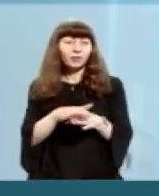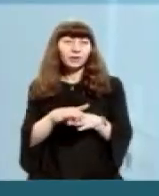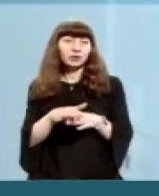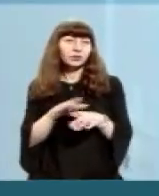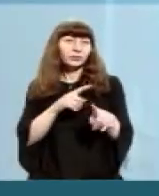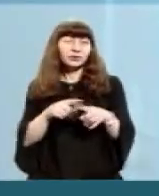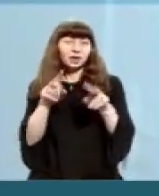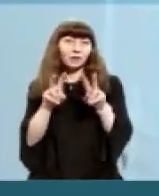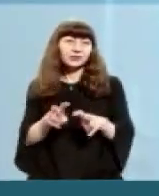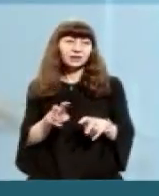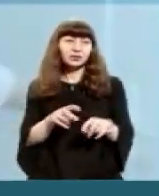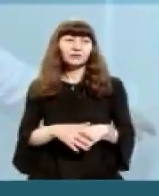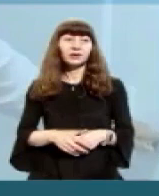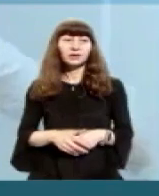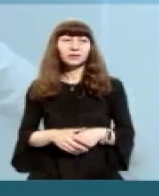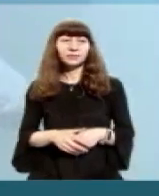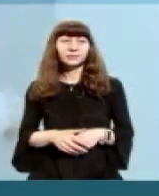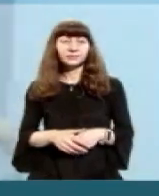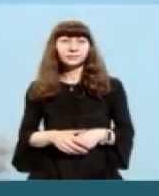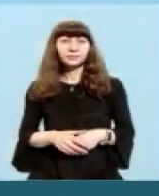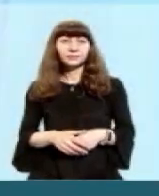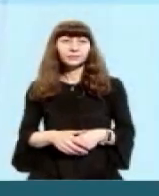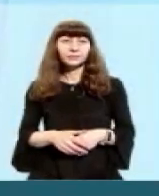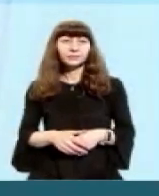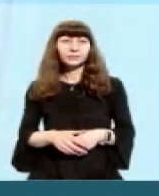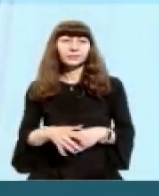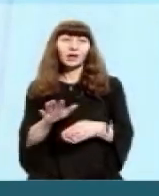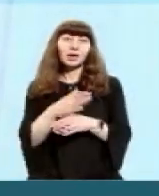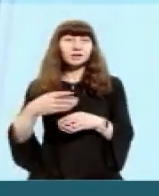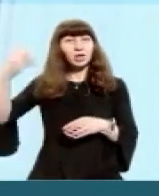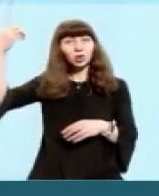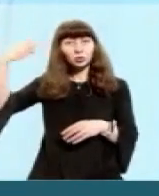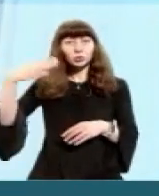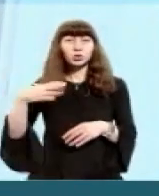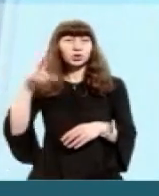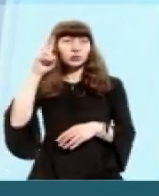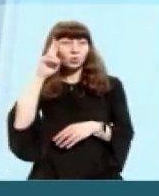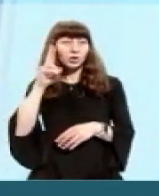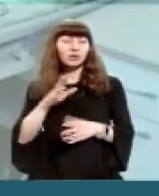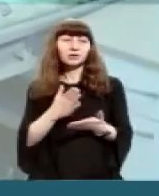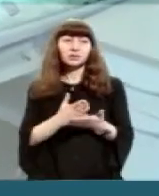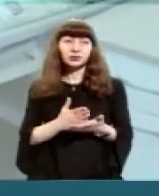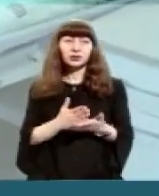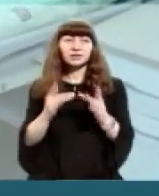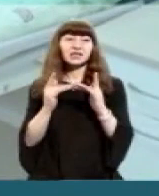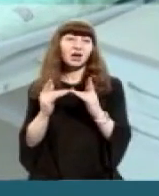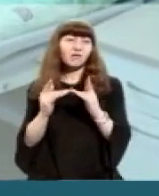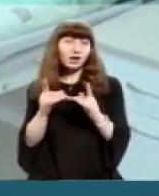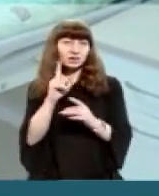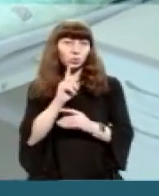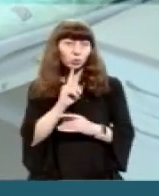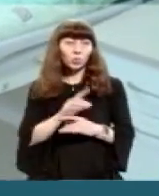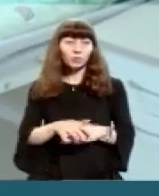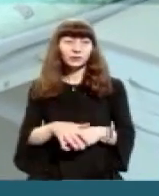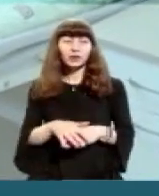диагностику поступающих пациентов. В палатах светло, тепло и уютно. Отдельные душевые и санузлы, а также функциональные кровати. В каждую